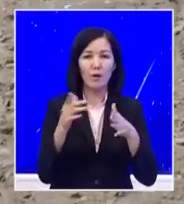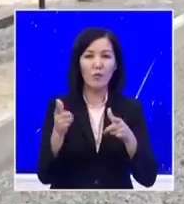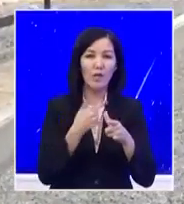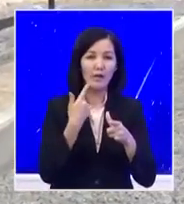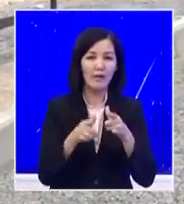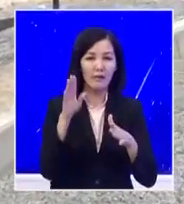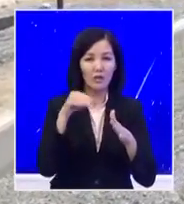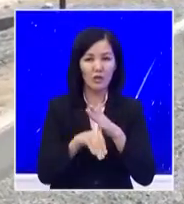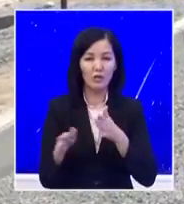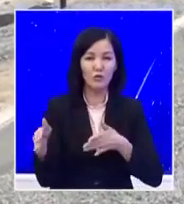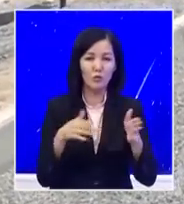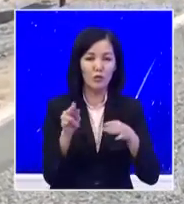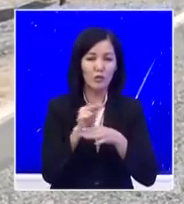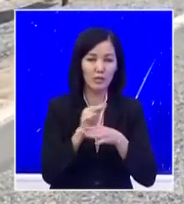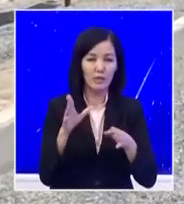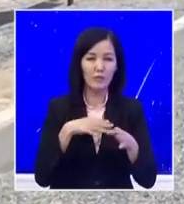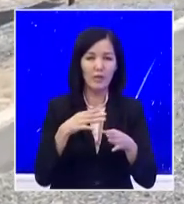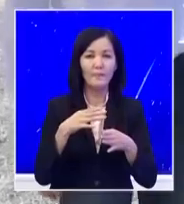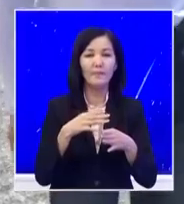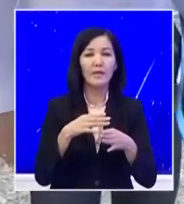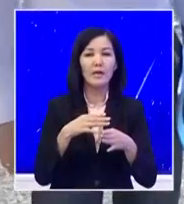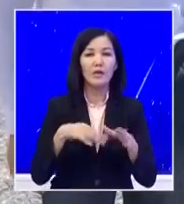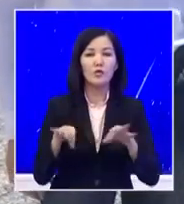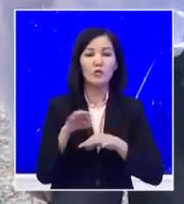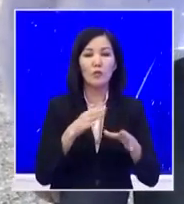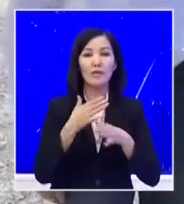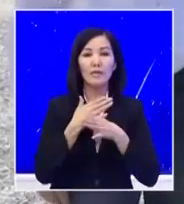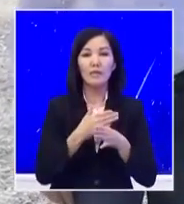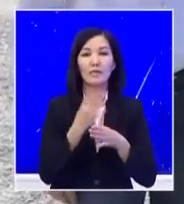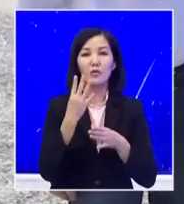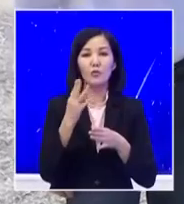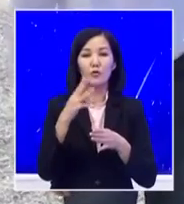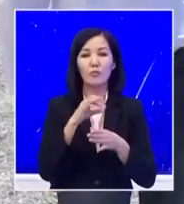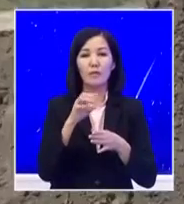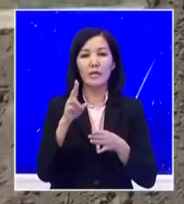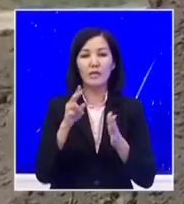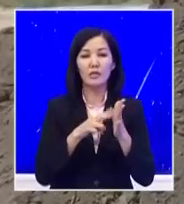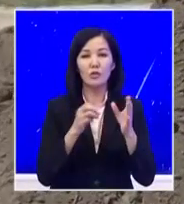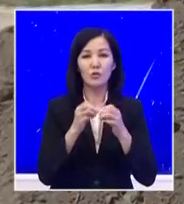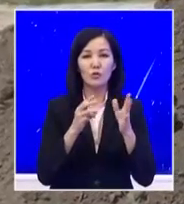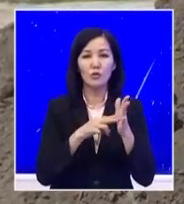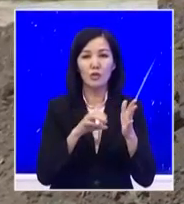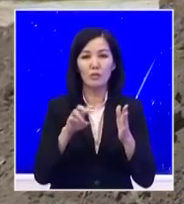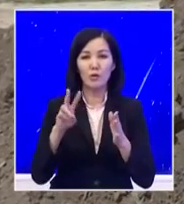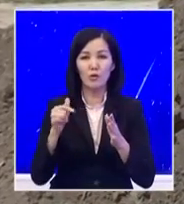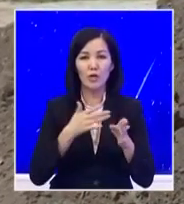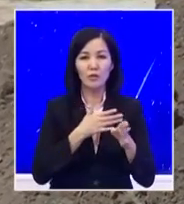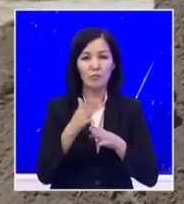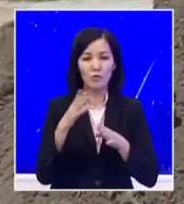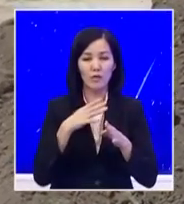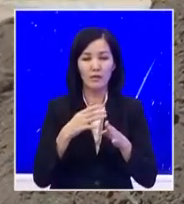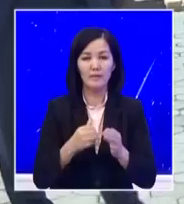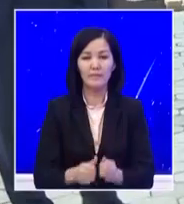ауыл ішілік жолдар жасалуда. Ауданға атаулы жоба негізінде 4 миллиард 717 миллион теңге көлемінде